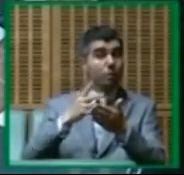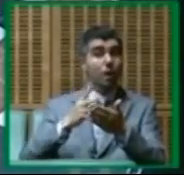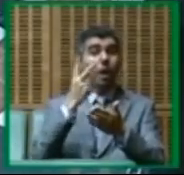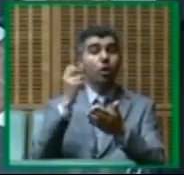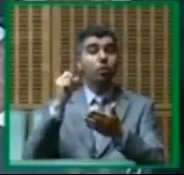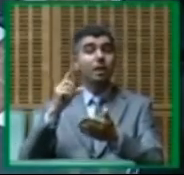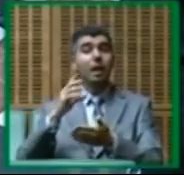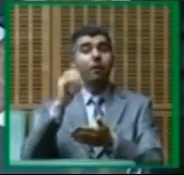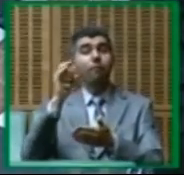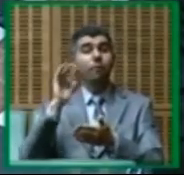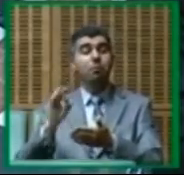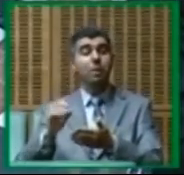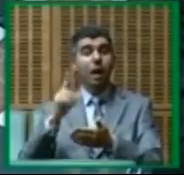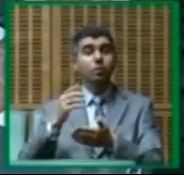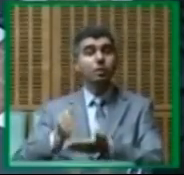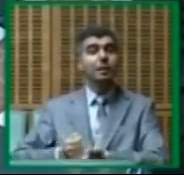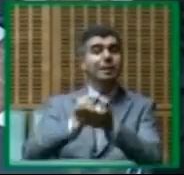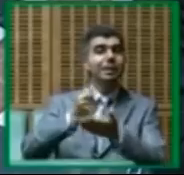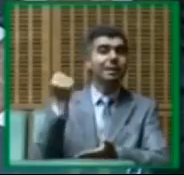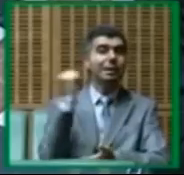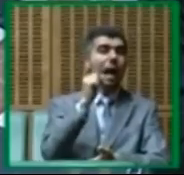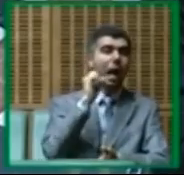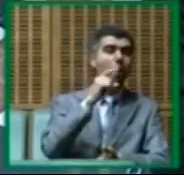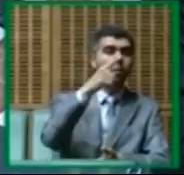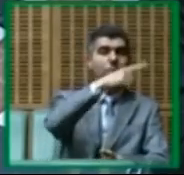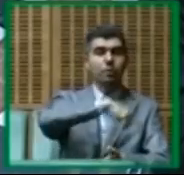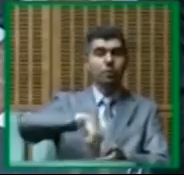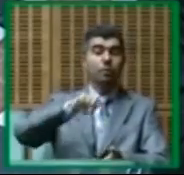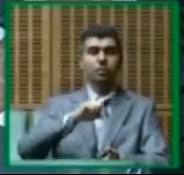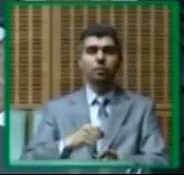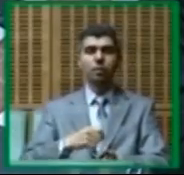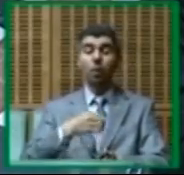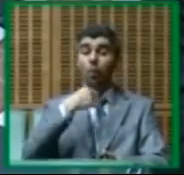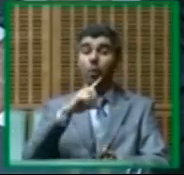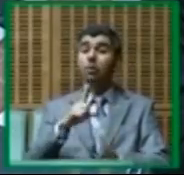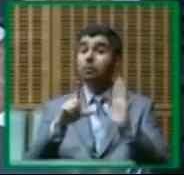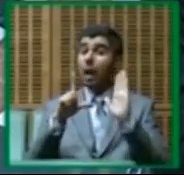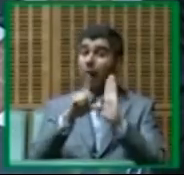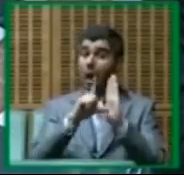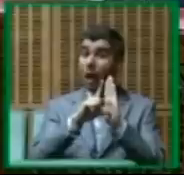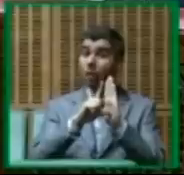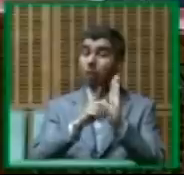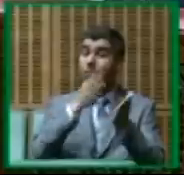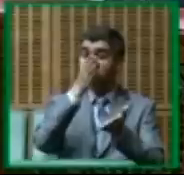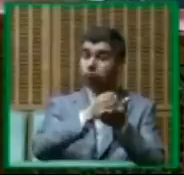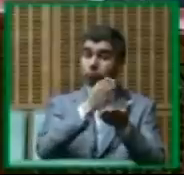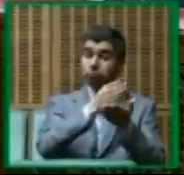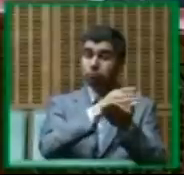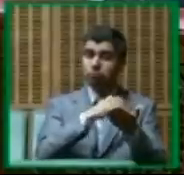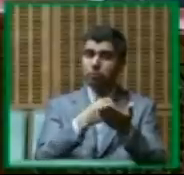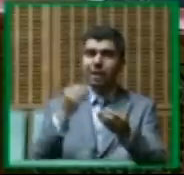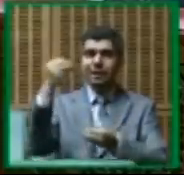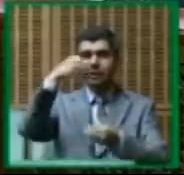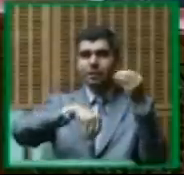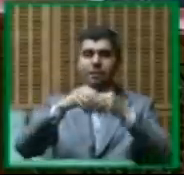20% وتطبيق نظام الأفضلية الوطنية. ثالثا مرسوم من أجل سن التسبيق في الصفقات العمومية باش